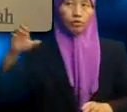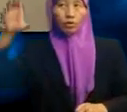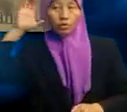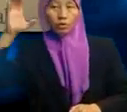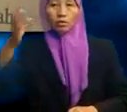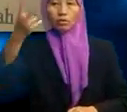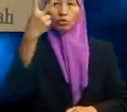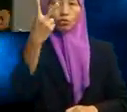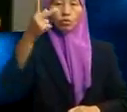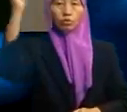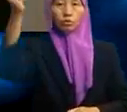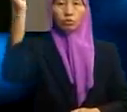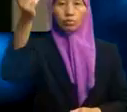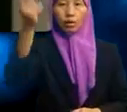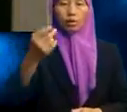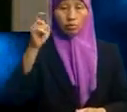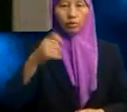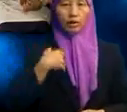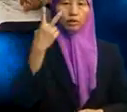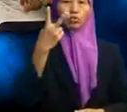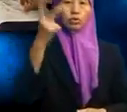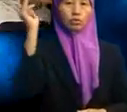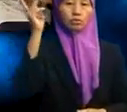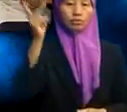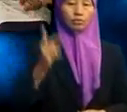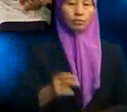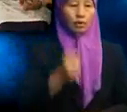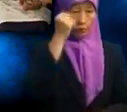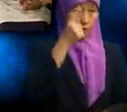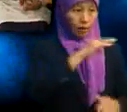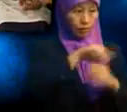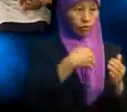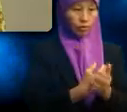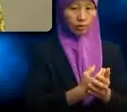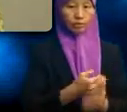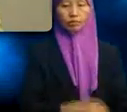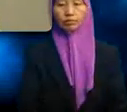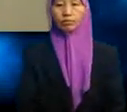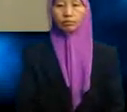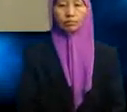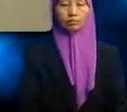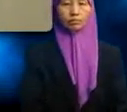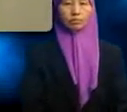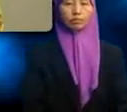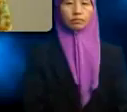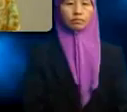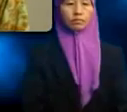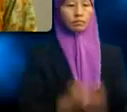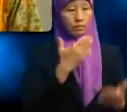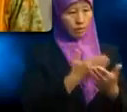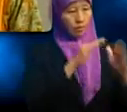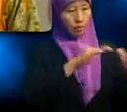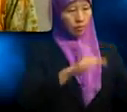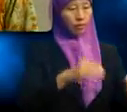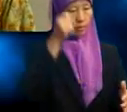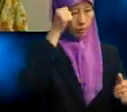dua khutbah. Baik, faham semua? Faham, Ustazah! Baik, murid-murid, kamu ingat tak